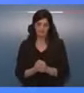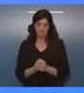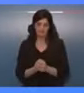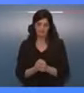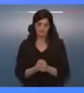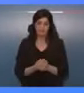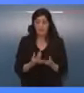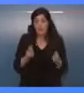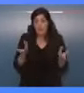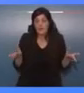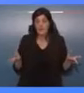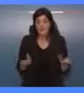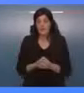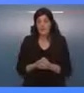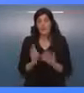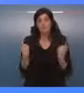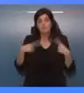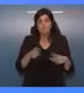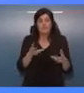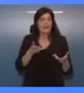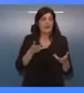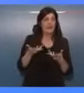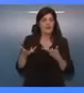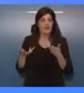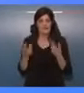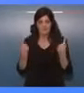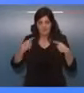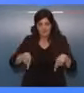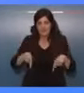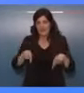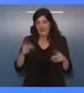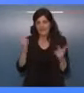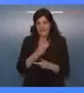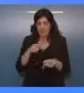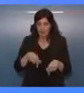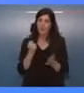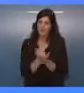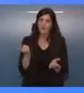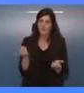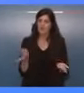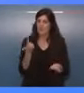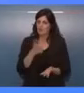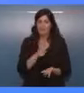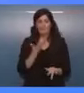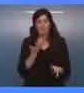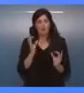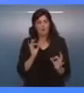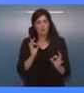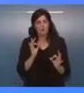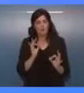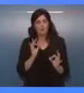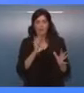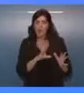per cui queste fibrillazioni hanno avuto diciamo sono importanti perché riguardano l'esistenza del